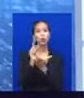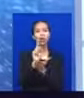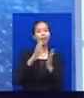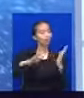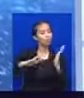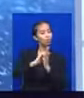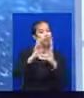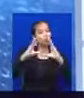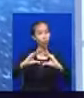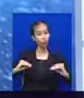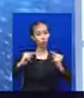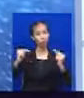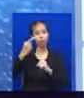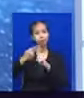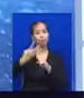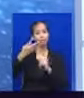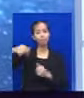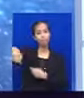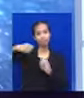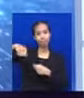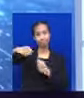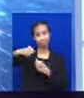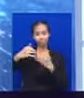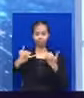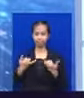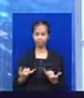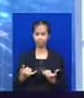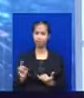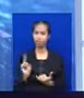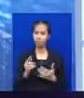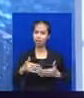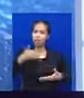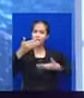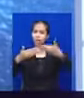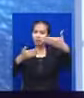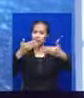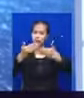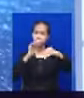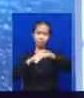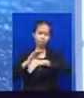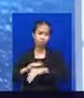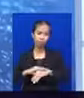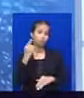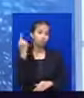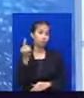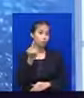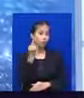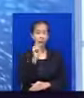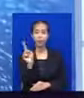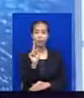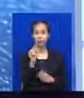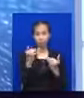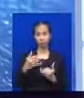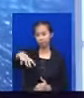เหตุบนท้องถนนในช่วงเทศกาลสงกรานต์นี้นะคะส่วนกิจกรรมที่จะกระตุ้นการท่องเที่ยวนะคะกระทรวงการท่องเที่ยวและกีฬา